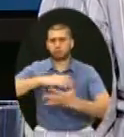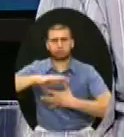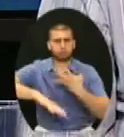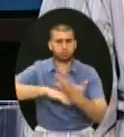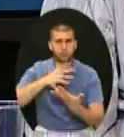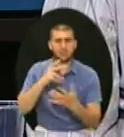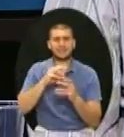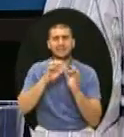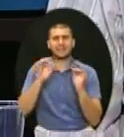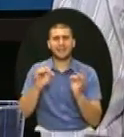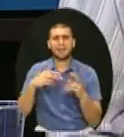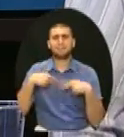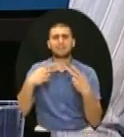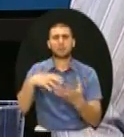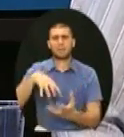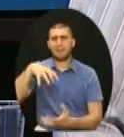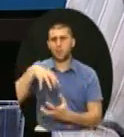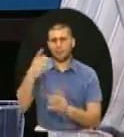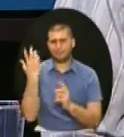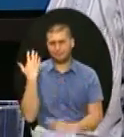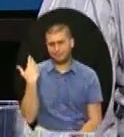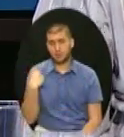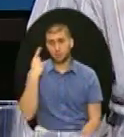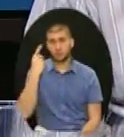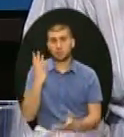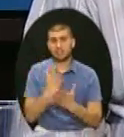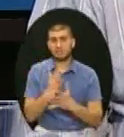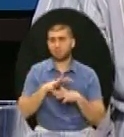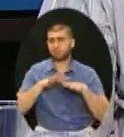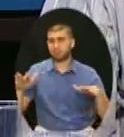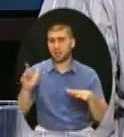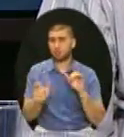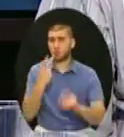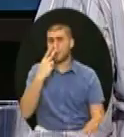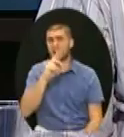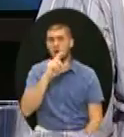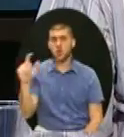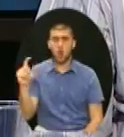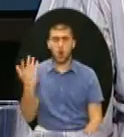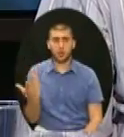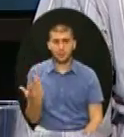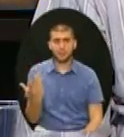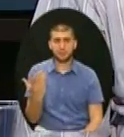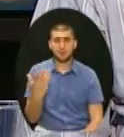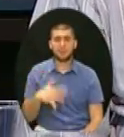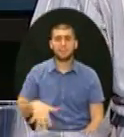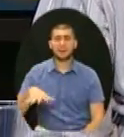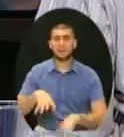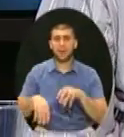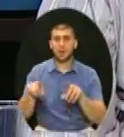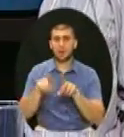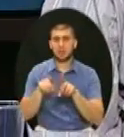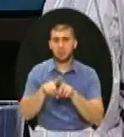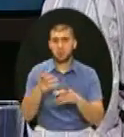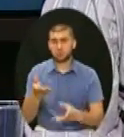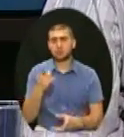השלג התחיל מהנושא של מחזור בקבוקים. לפי דעתי, כאשר הדבר הזה תופס את הכותרות הראשיות במערכת בחירות מהסוג הזה,